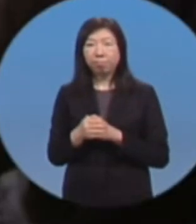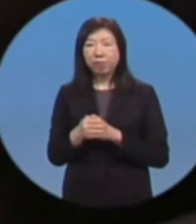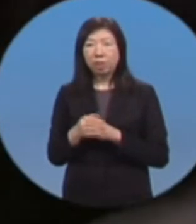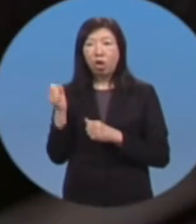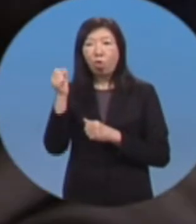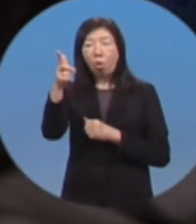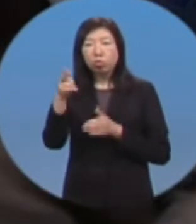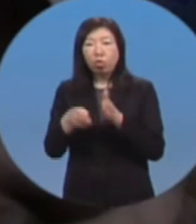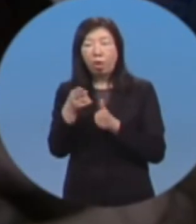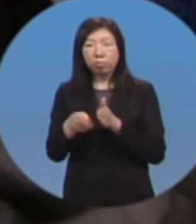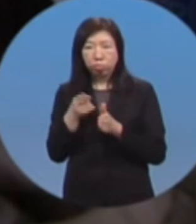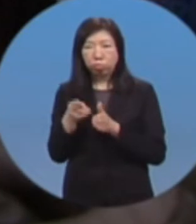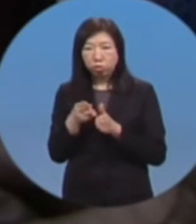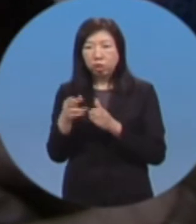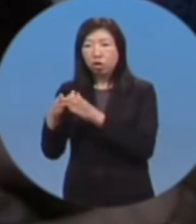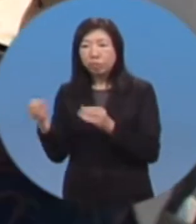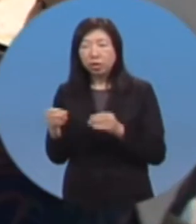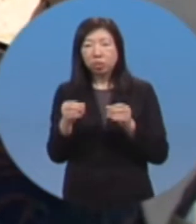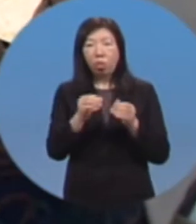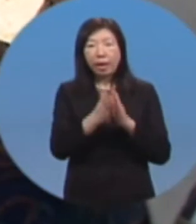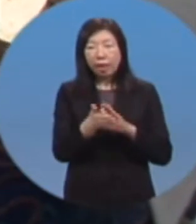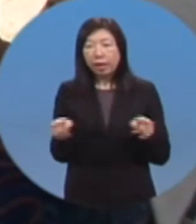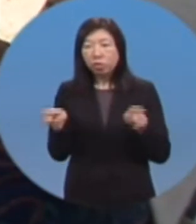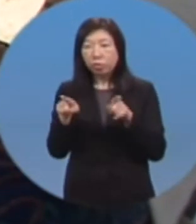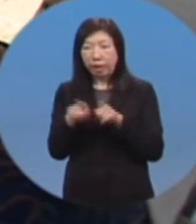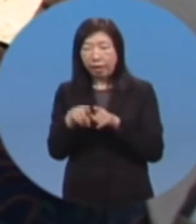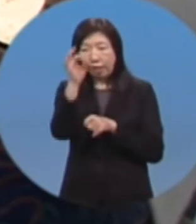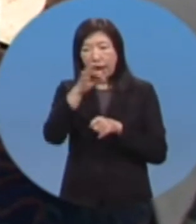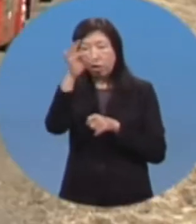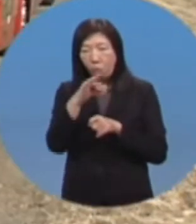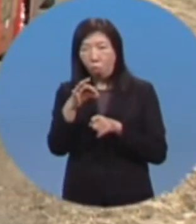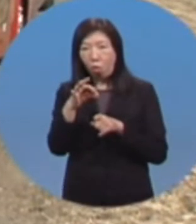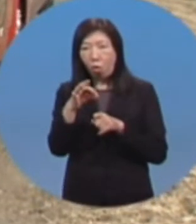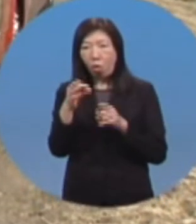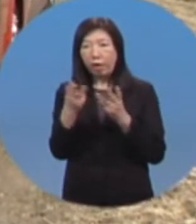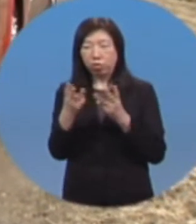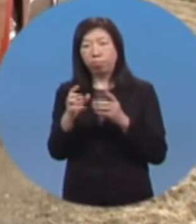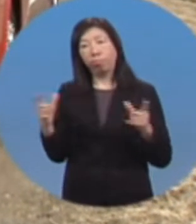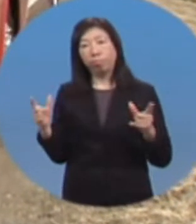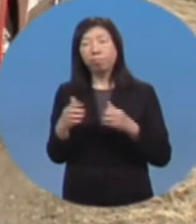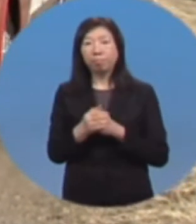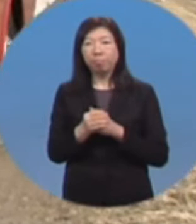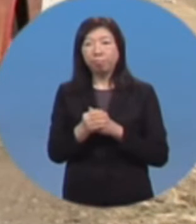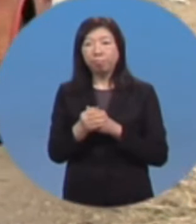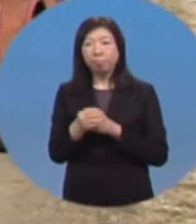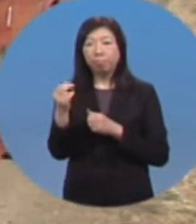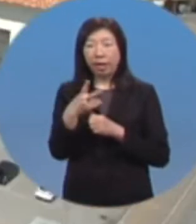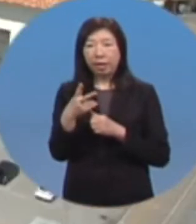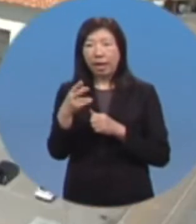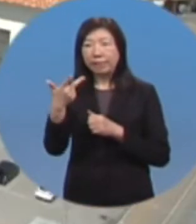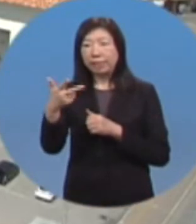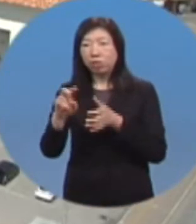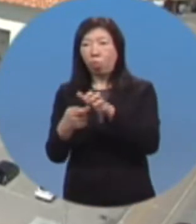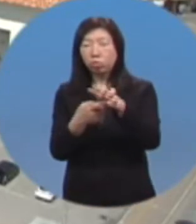GoTo トラベル事業により、国と県が協調して観光需要の回復に取り組みます。合わせて市町村